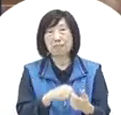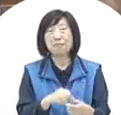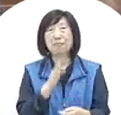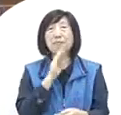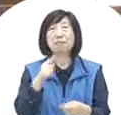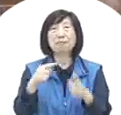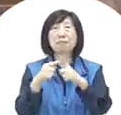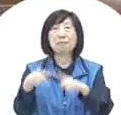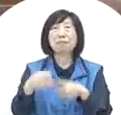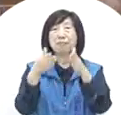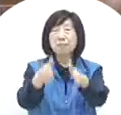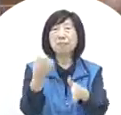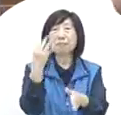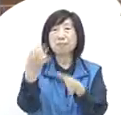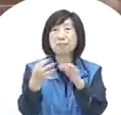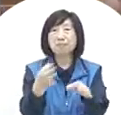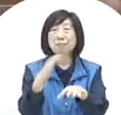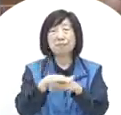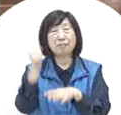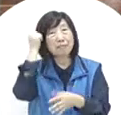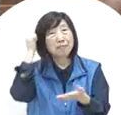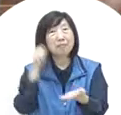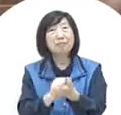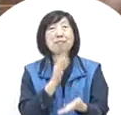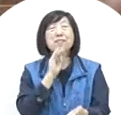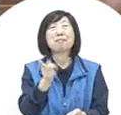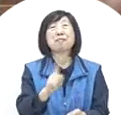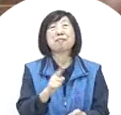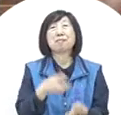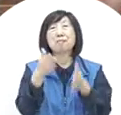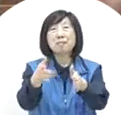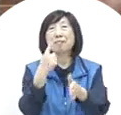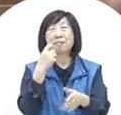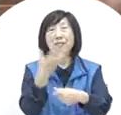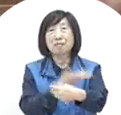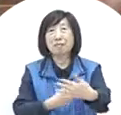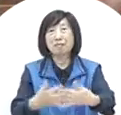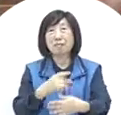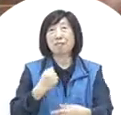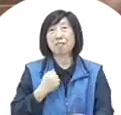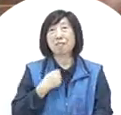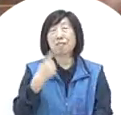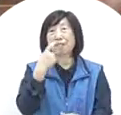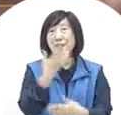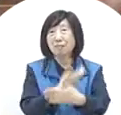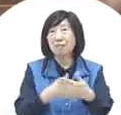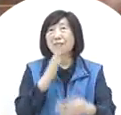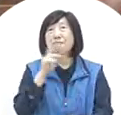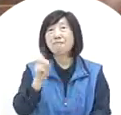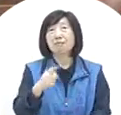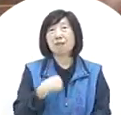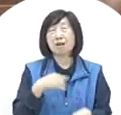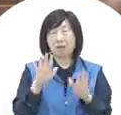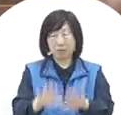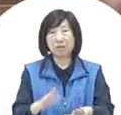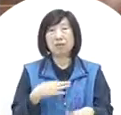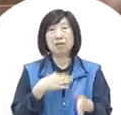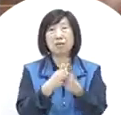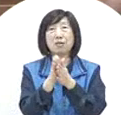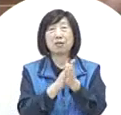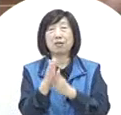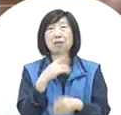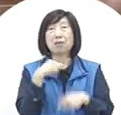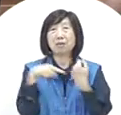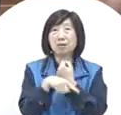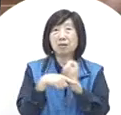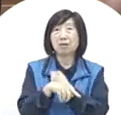新店在地留下什么印象？对碧潭留下什么印象？认识碧潭 多 少？好，没关系。本席要求研议如何让